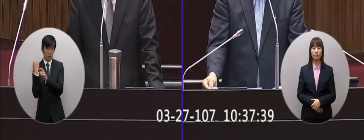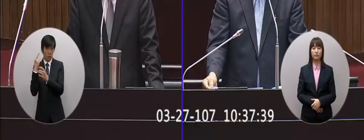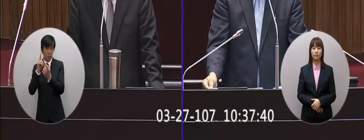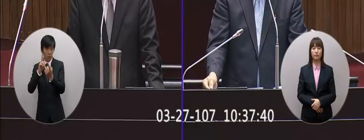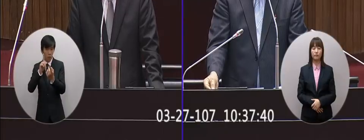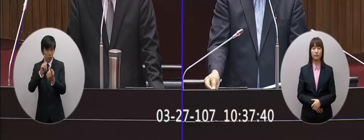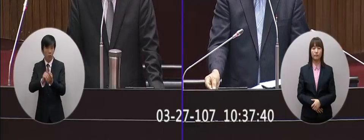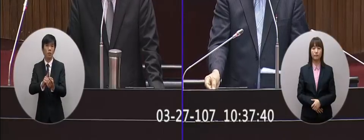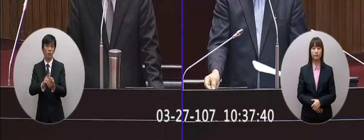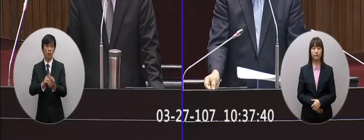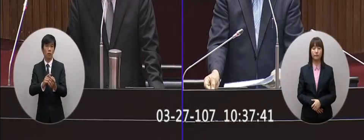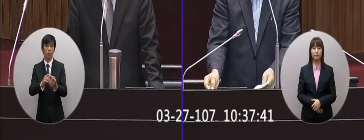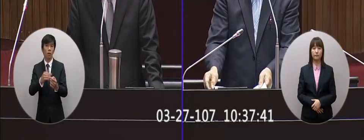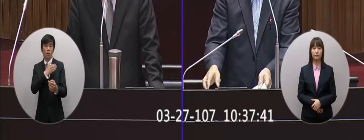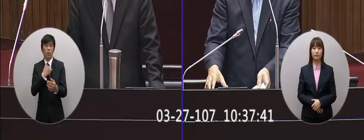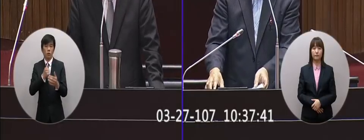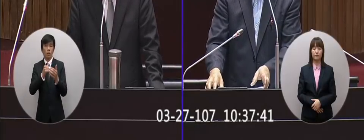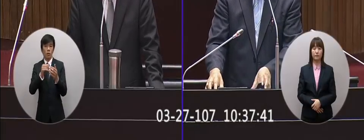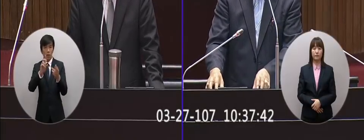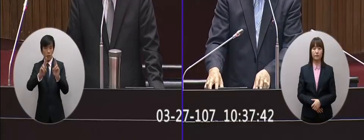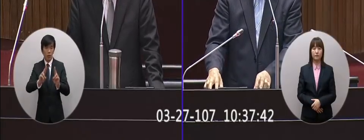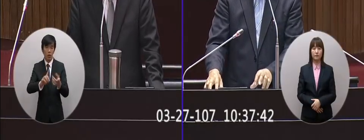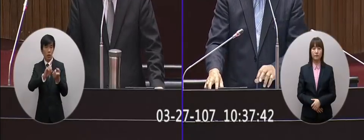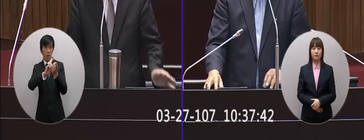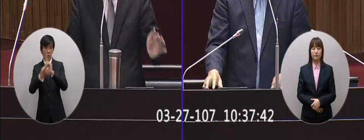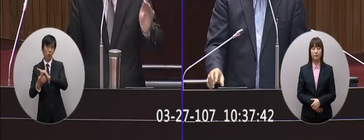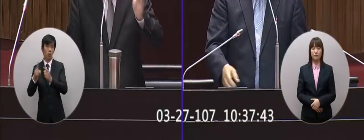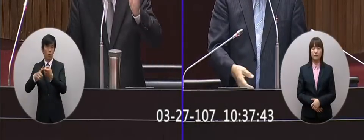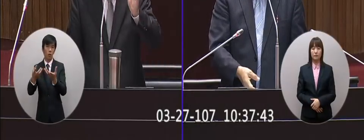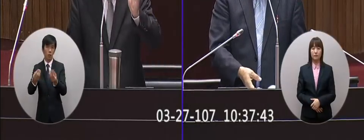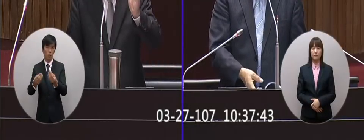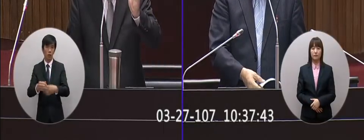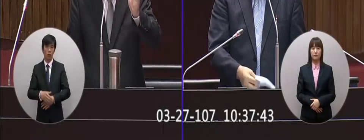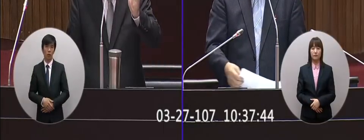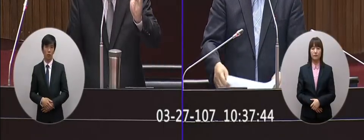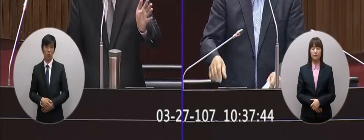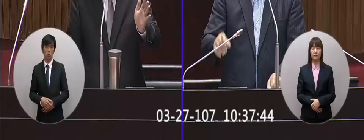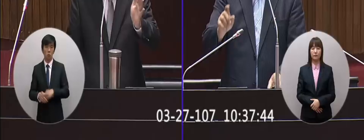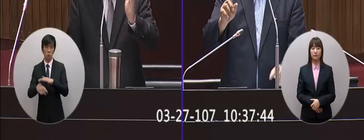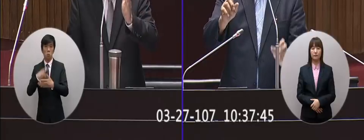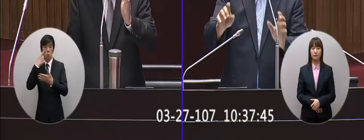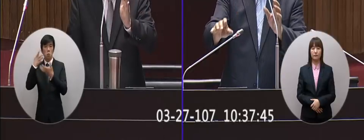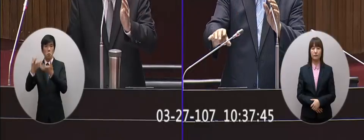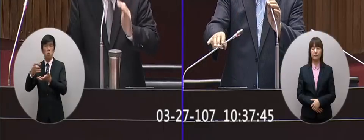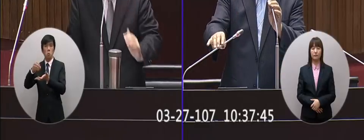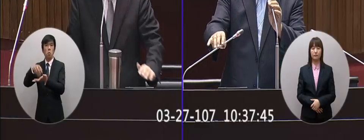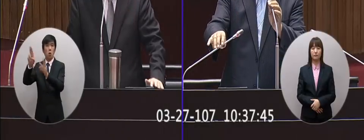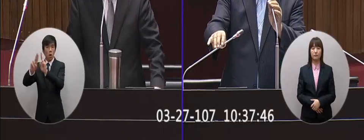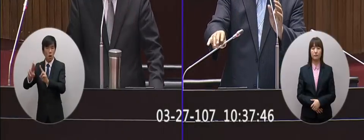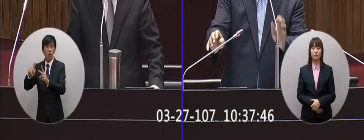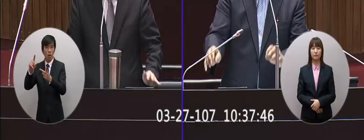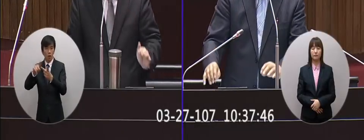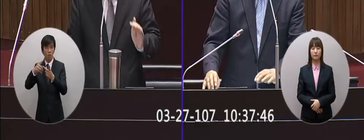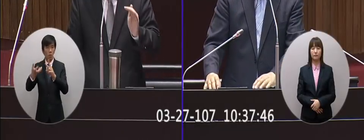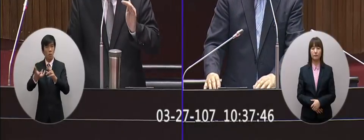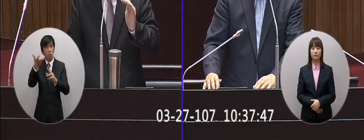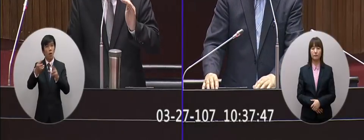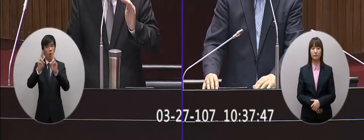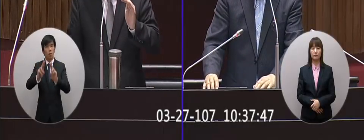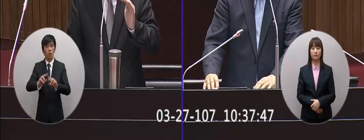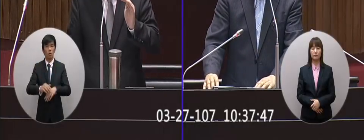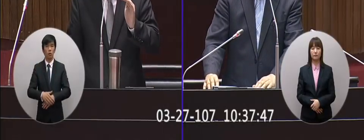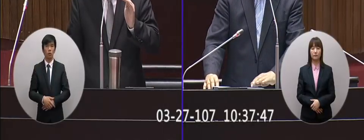转型，太过于着重核能发电跟火力发电呐、啊。